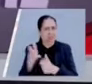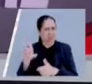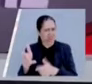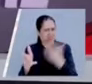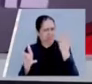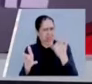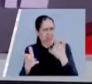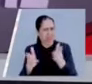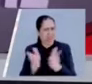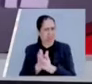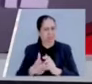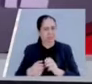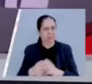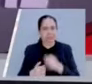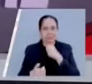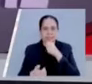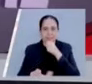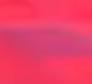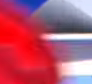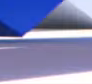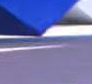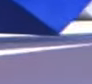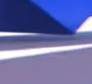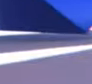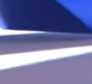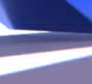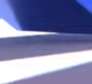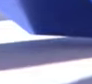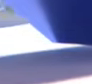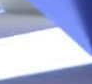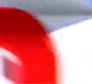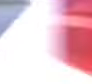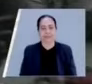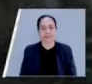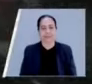kalsada. Nakatutok si Katrina Son.